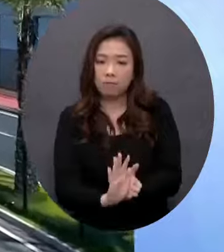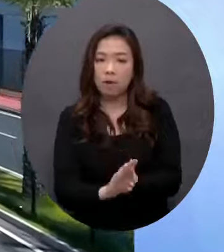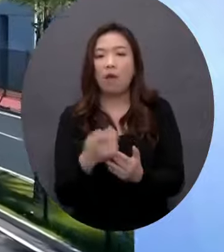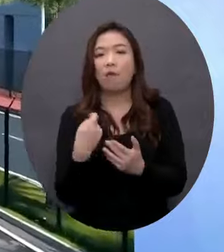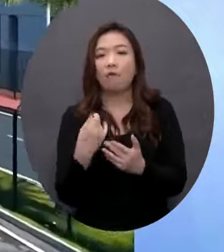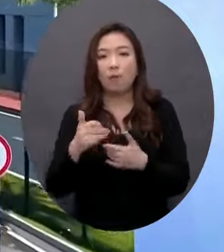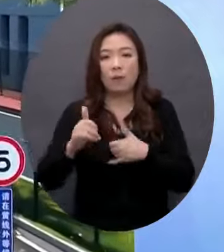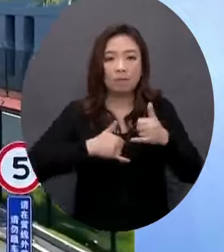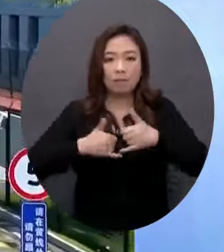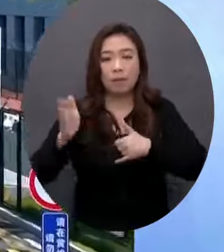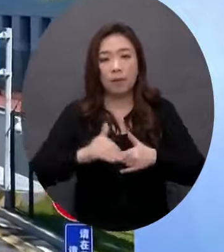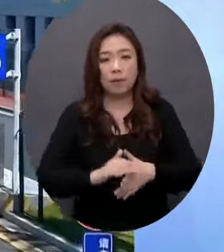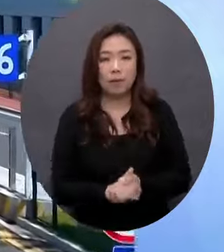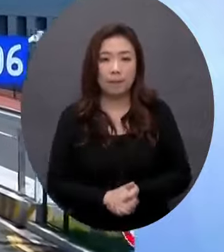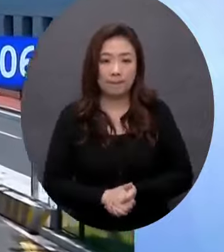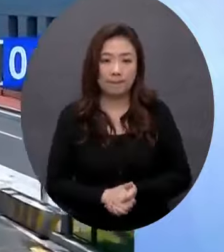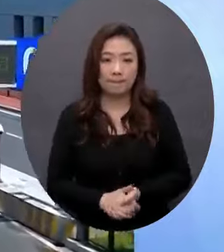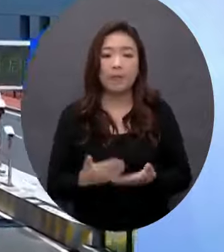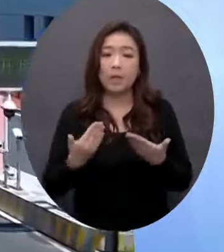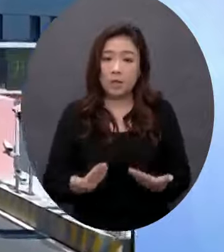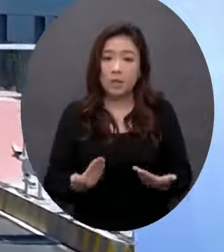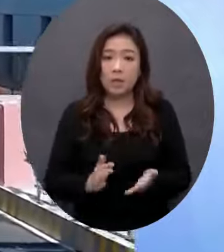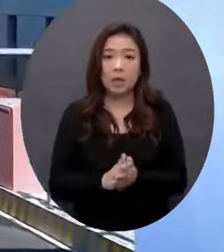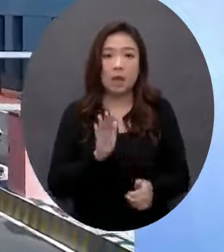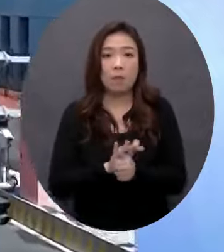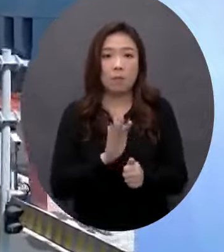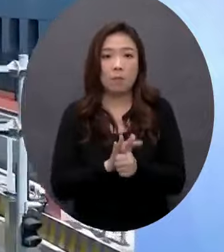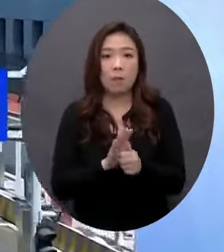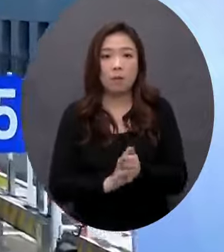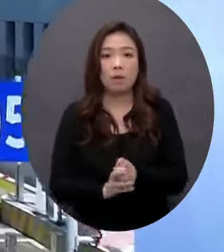行。目前已为